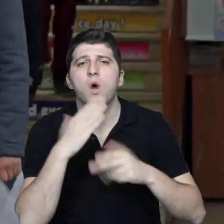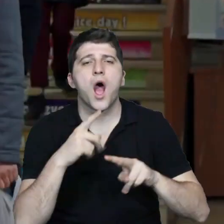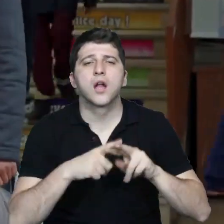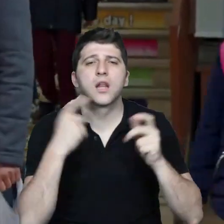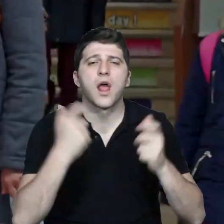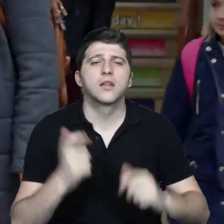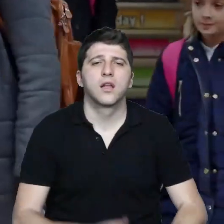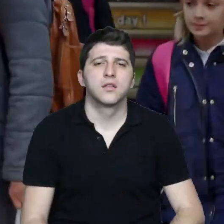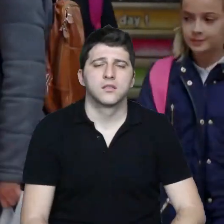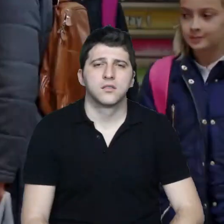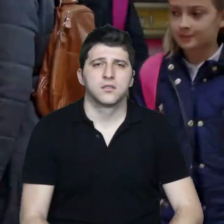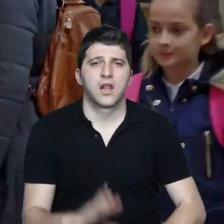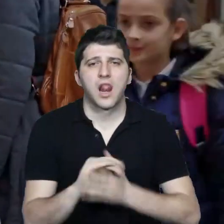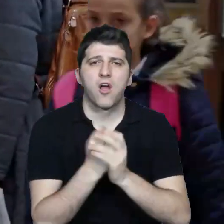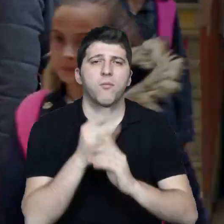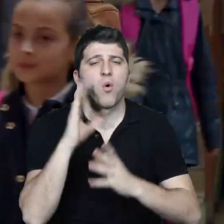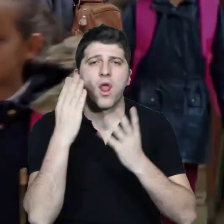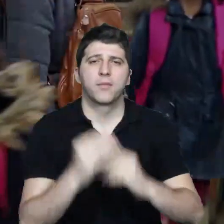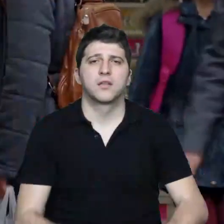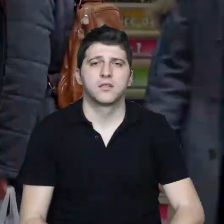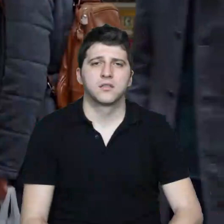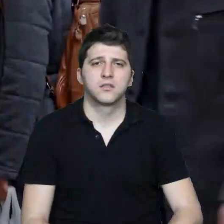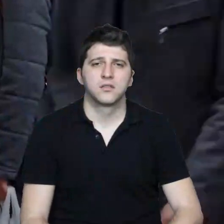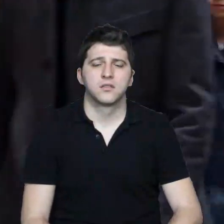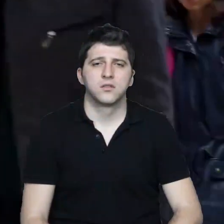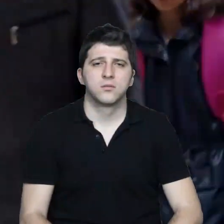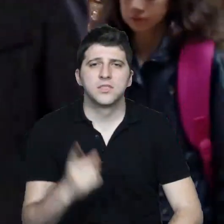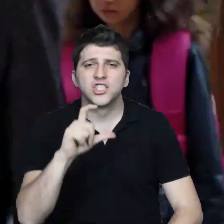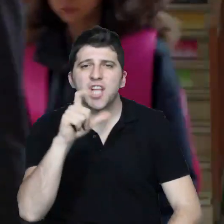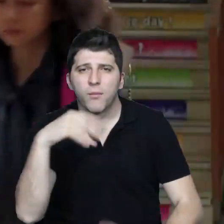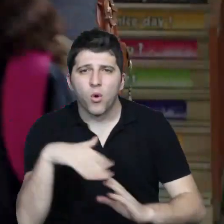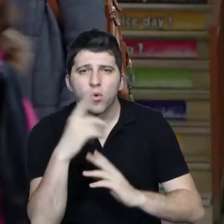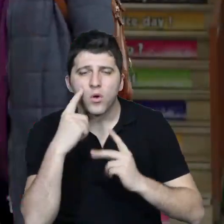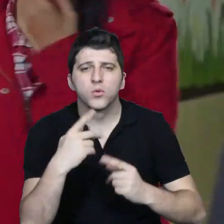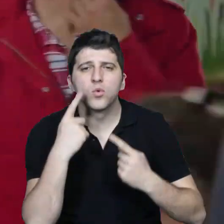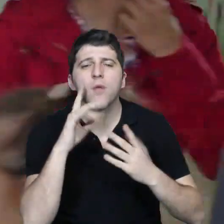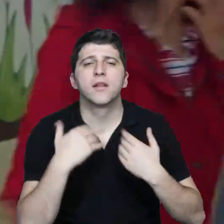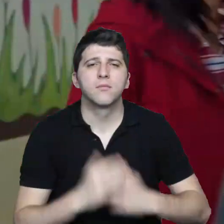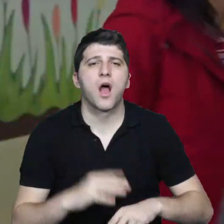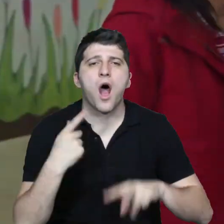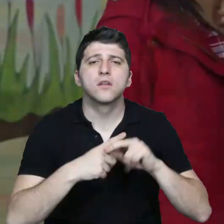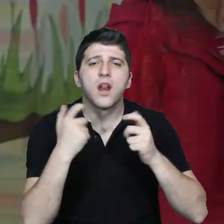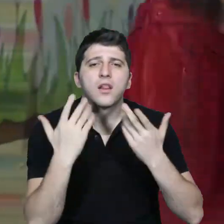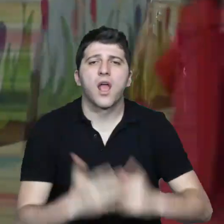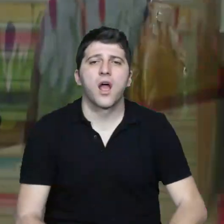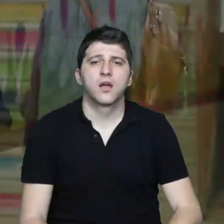nerede? Yok, hakikaten sınıfta yok. Belki lavaboya gitmiştir. Ceremiyor çıktı mı? Görmedim. Yok tamam. Arda nerede